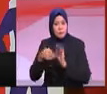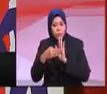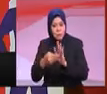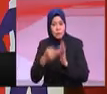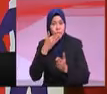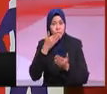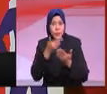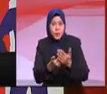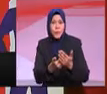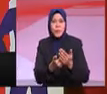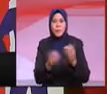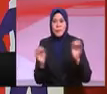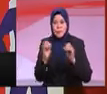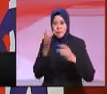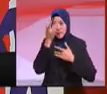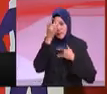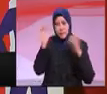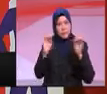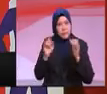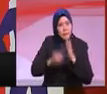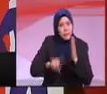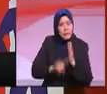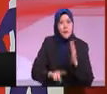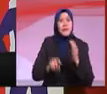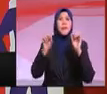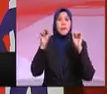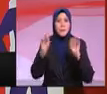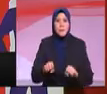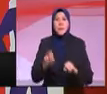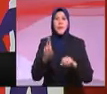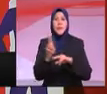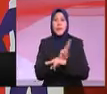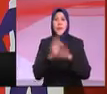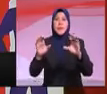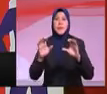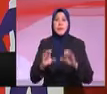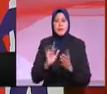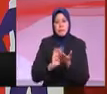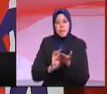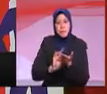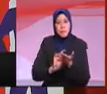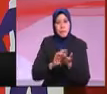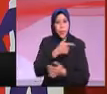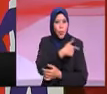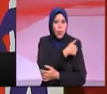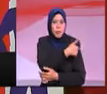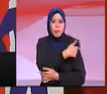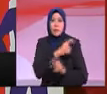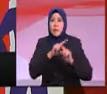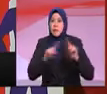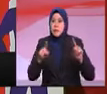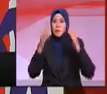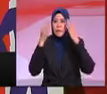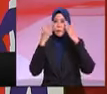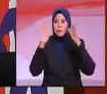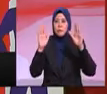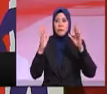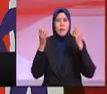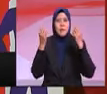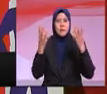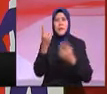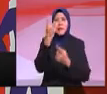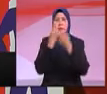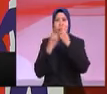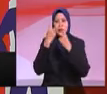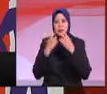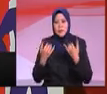dan juga tiada kesan samping, maka kita boleh menggunakan kaedah vaksin. Tapi kita tak pasti lagi. Banyak persoalan